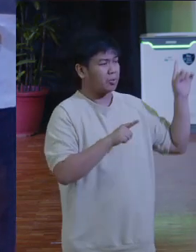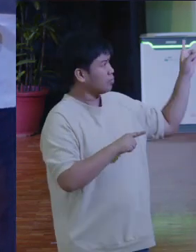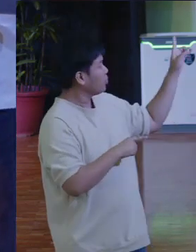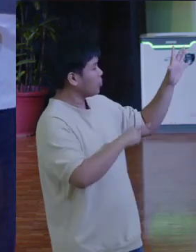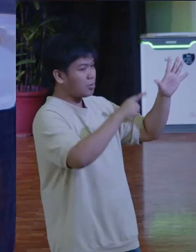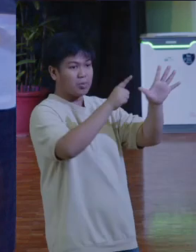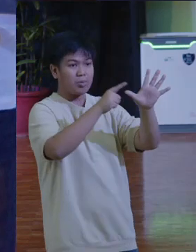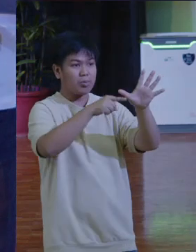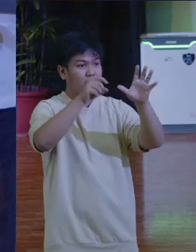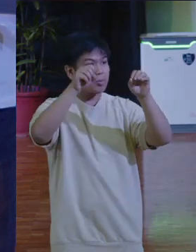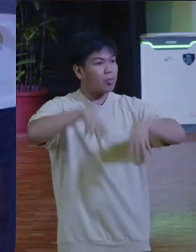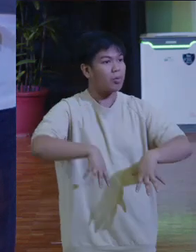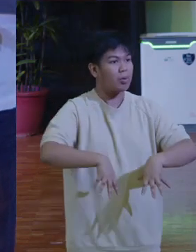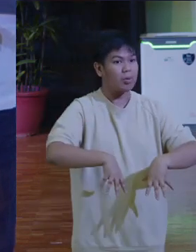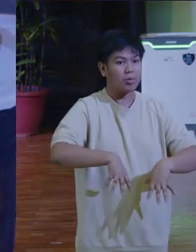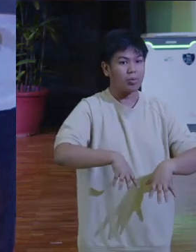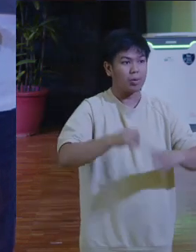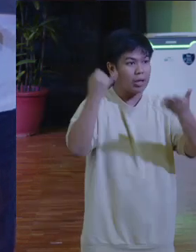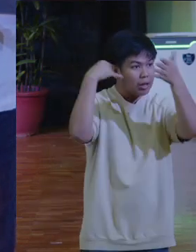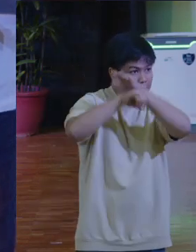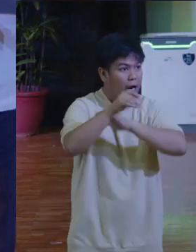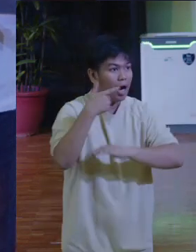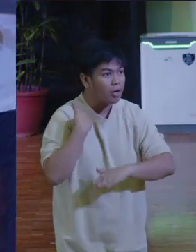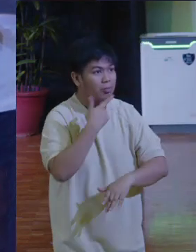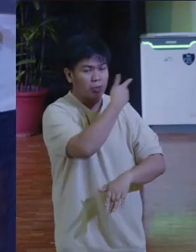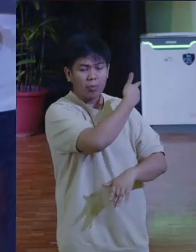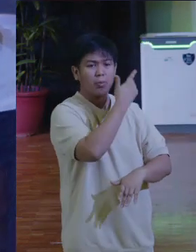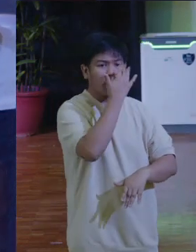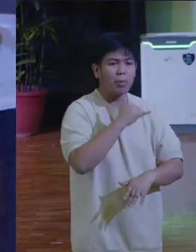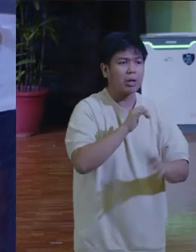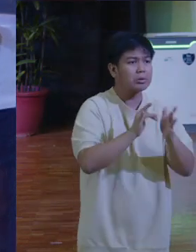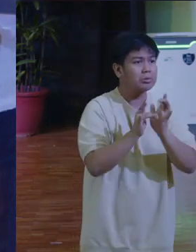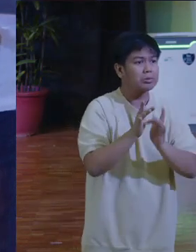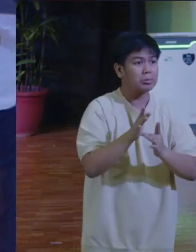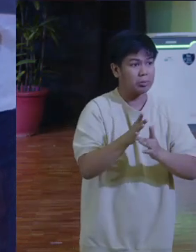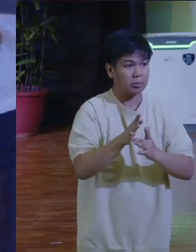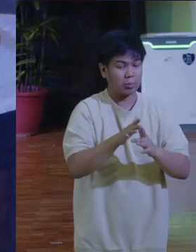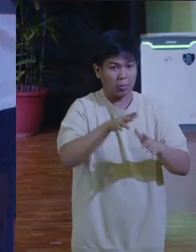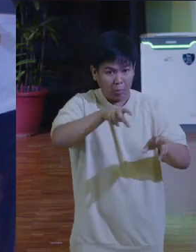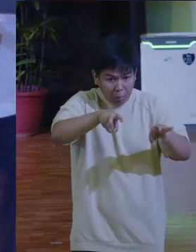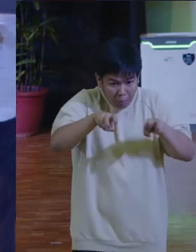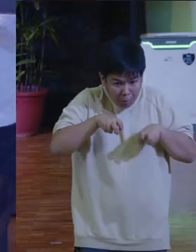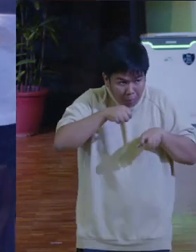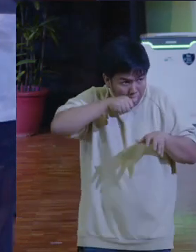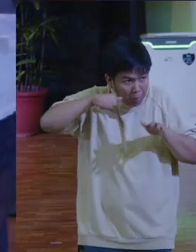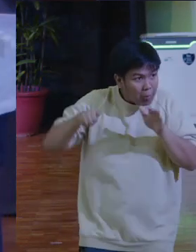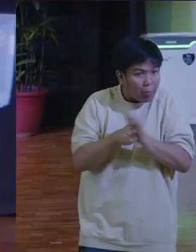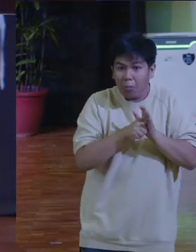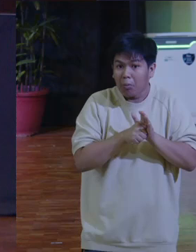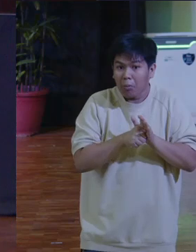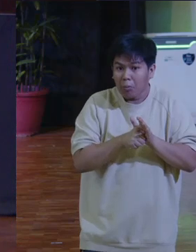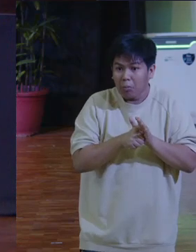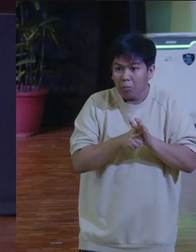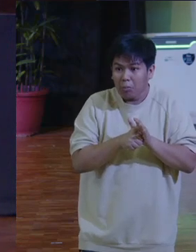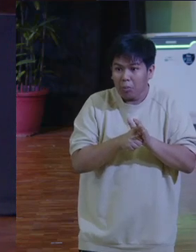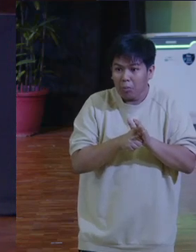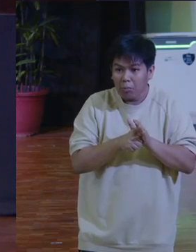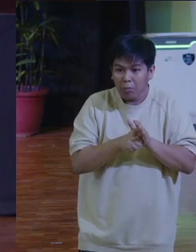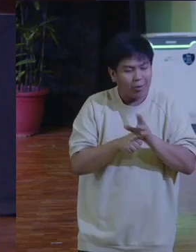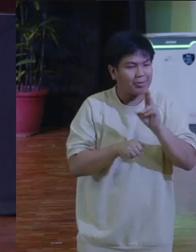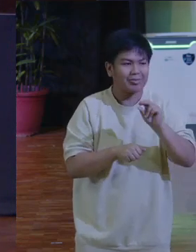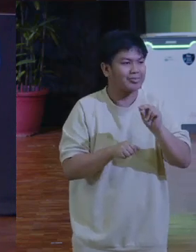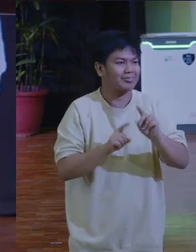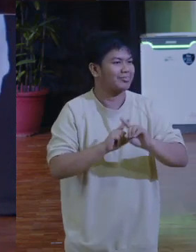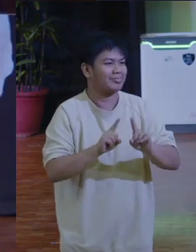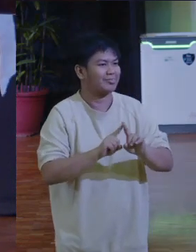So, natapos siya doon sa to proclaim the year of the Lord's favor, period. Balik kayo sa Isaiah